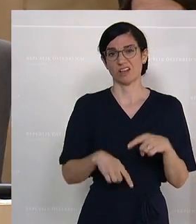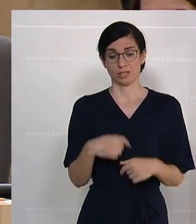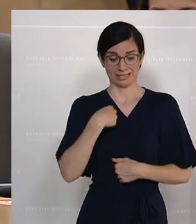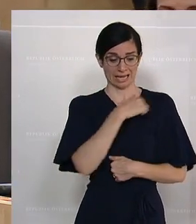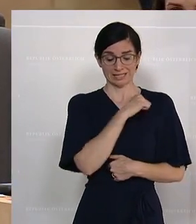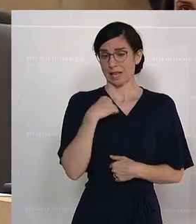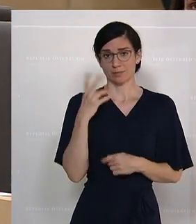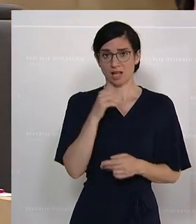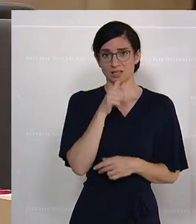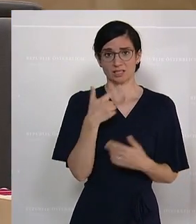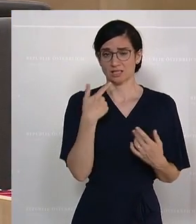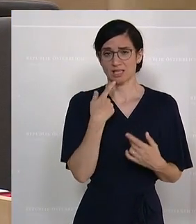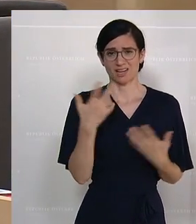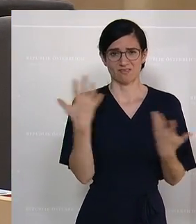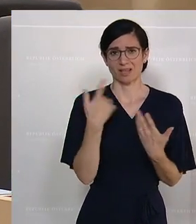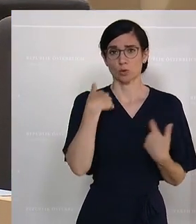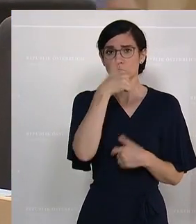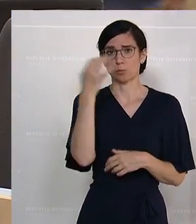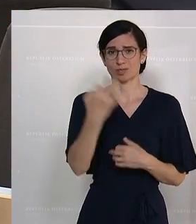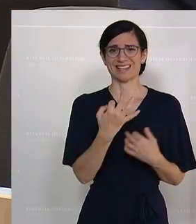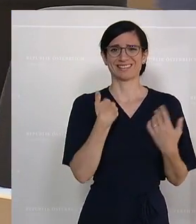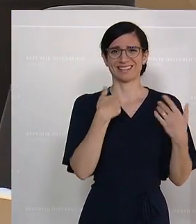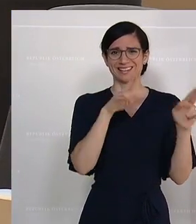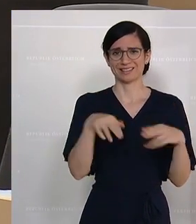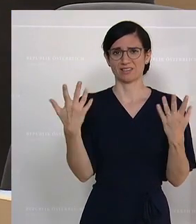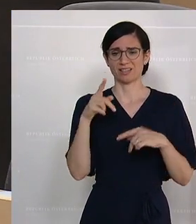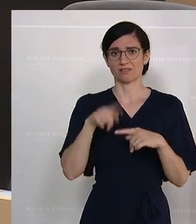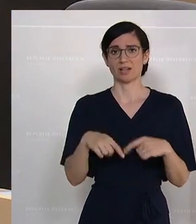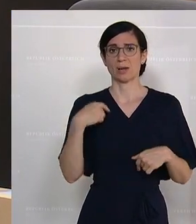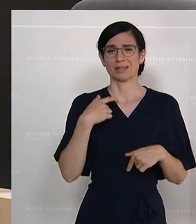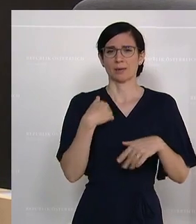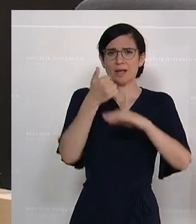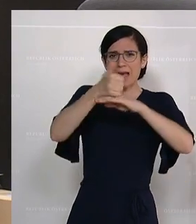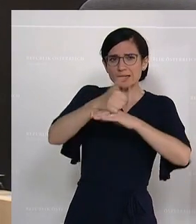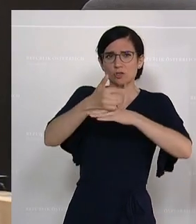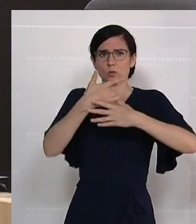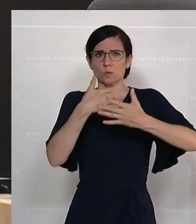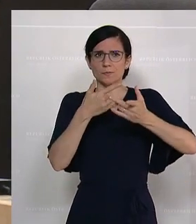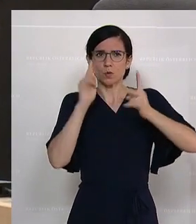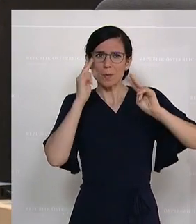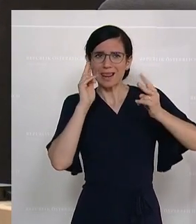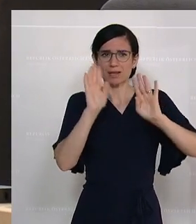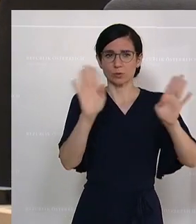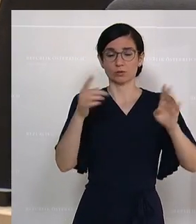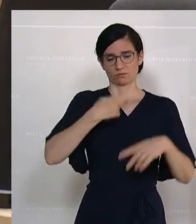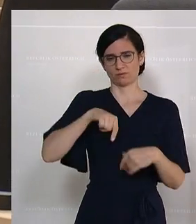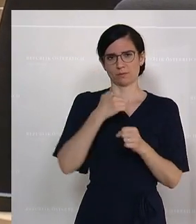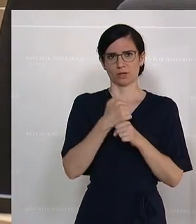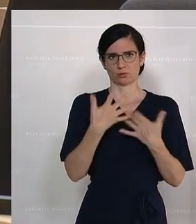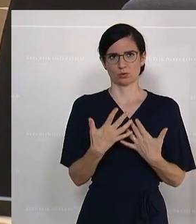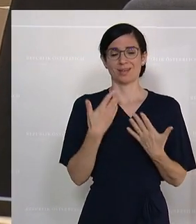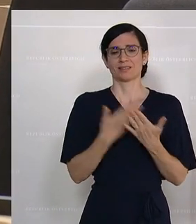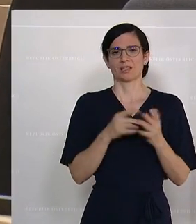abwägungen um einschätzungen und genau das machen wir aber immerhin wir haben uns mit ganz vielen wirtschaftsforschung und